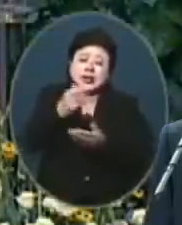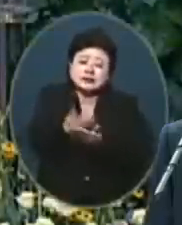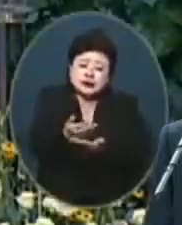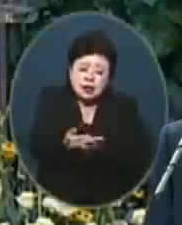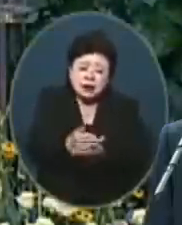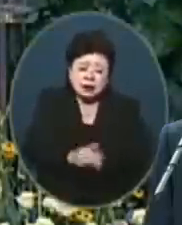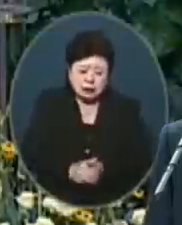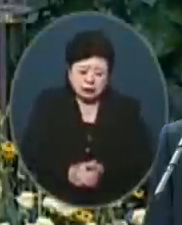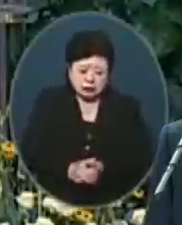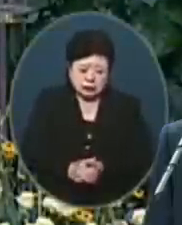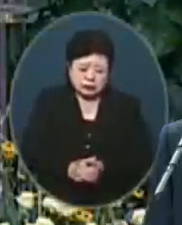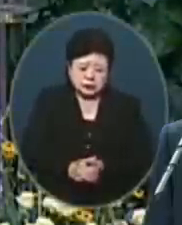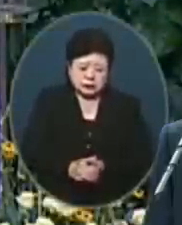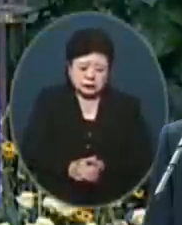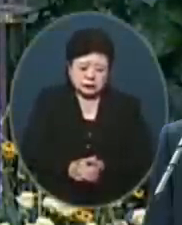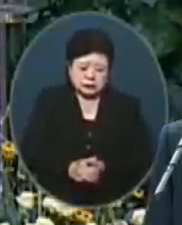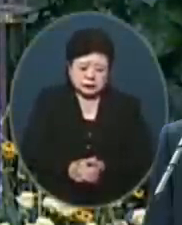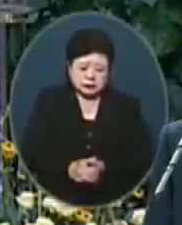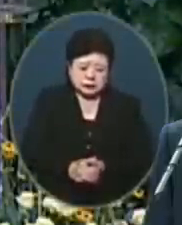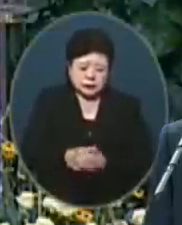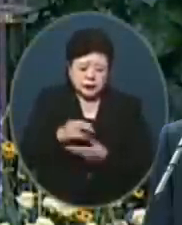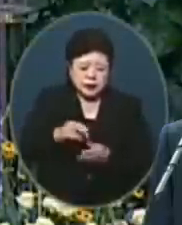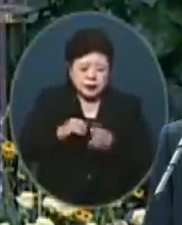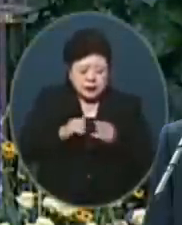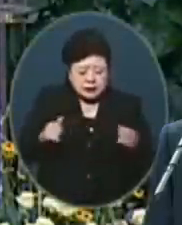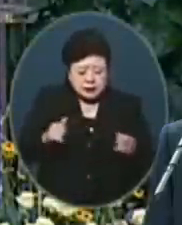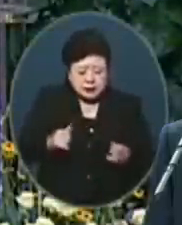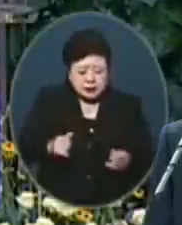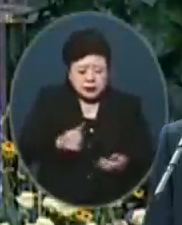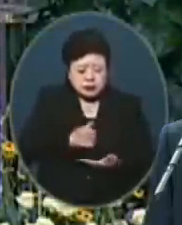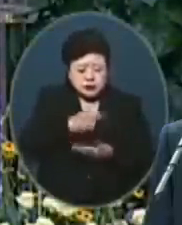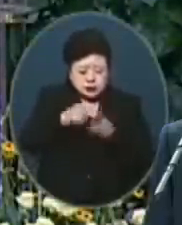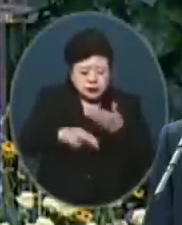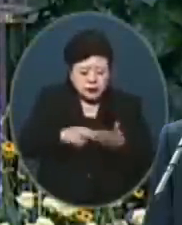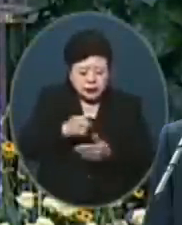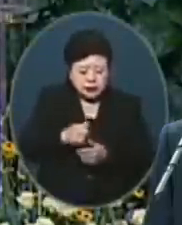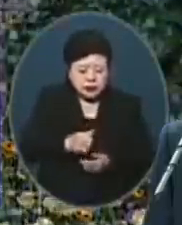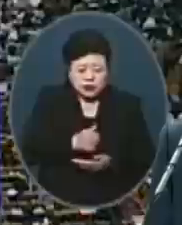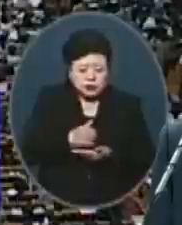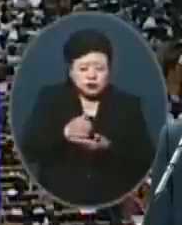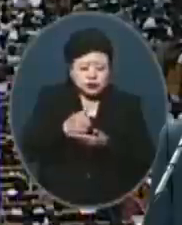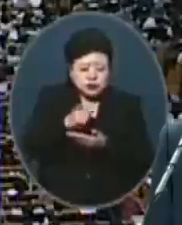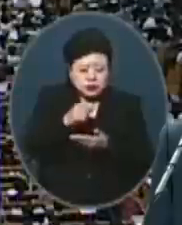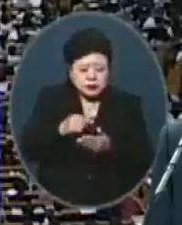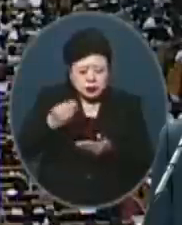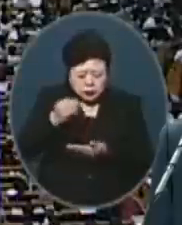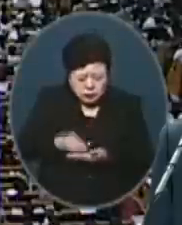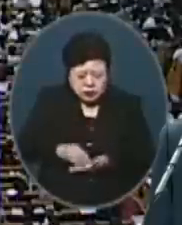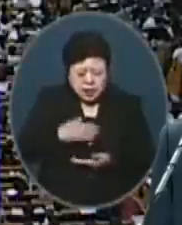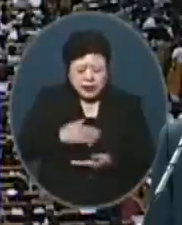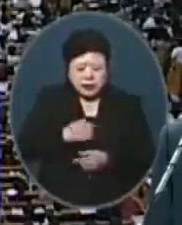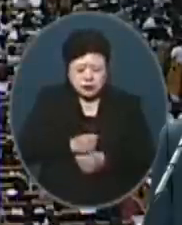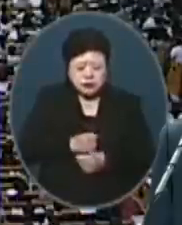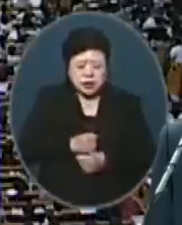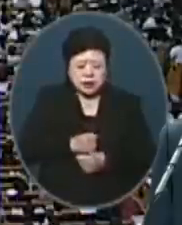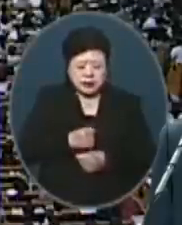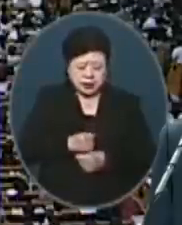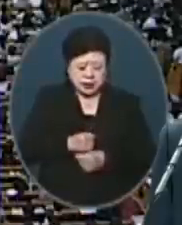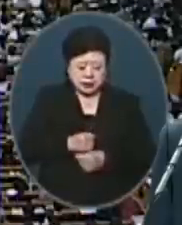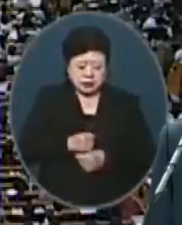응답하소서 이 백성에게 주 야훼는 하나님이신 것과 주는 그들의 마음을 돌이키므로 알게